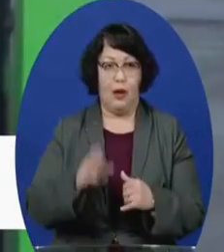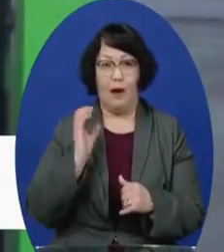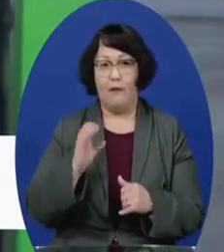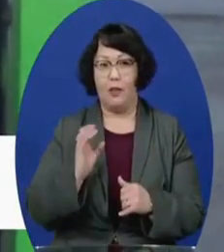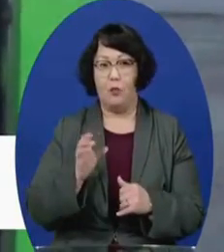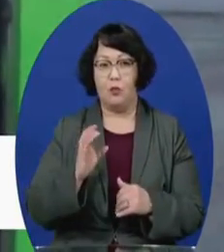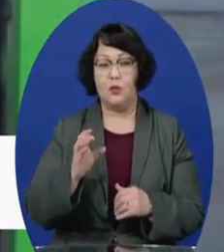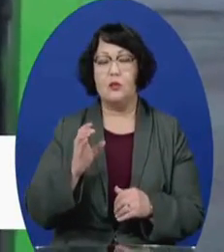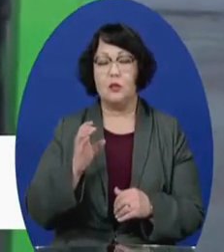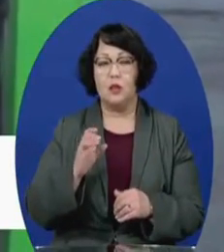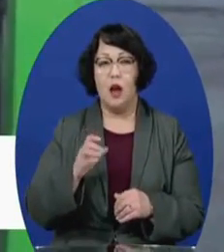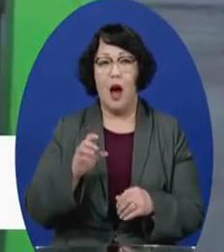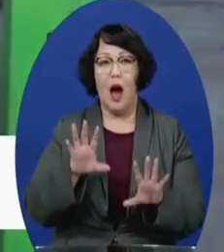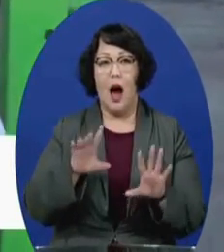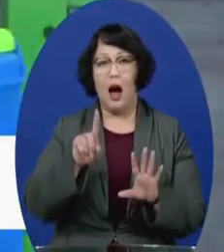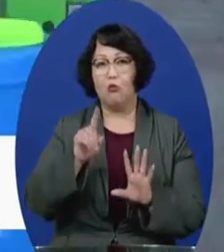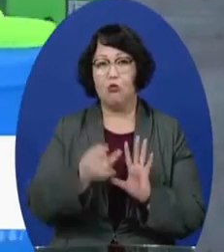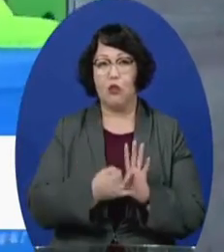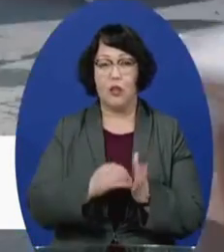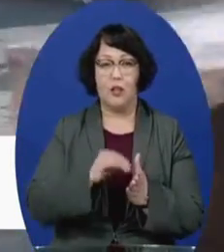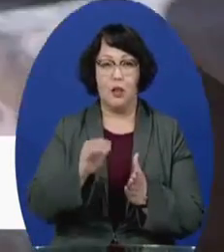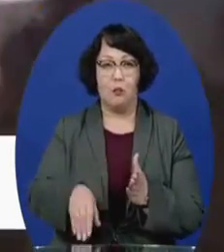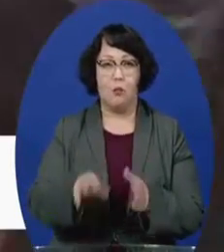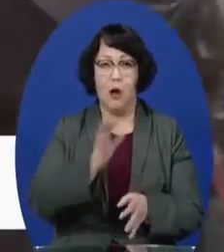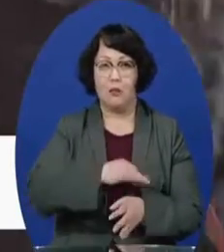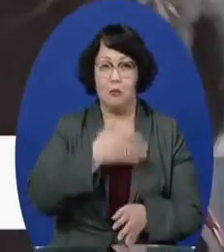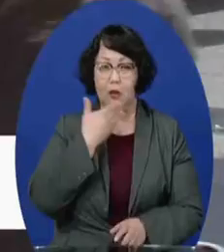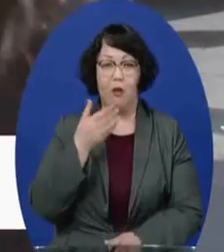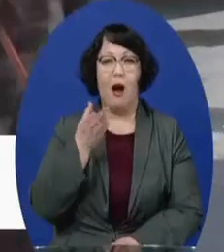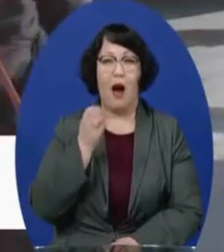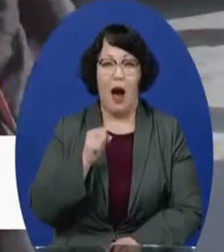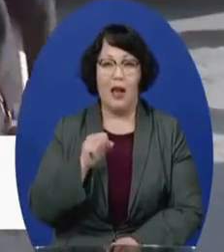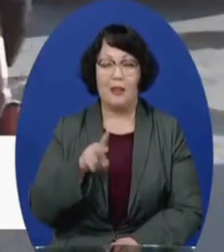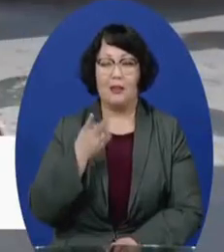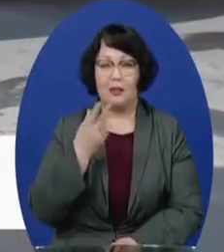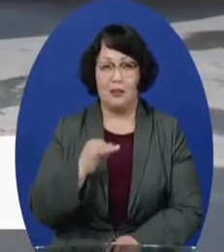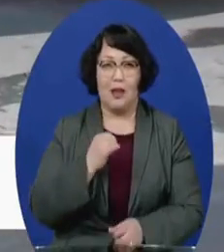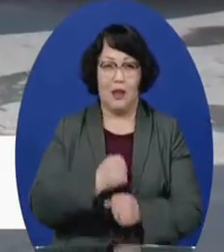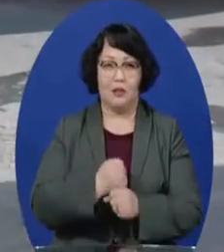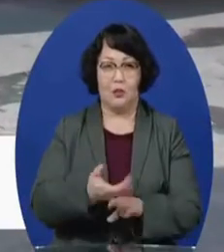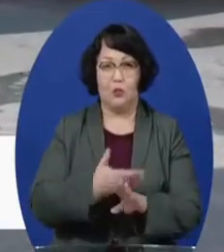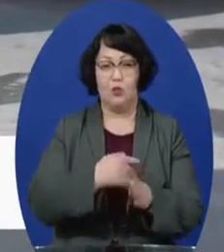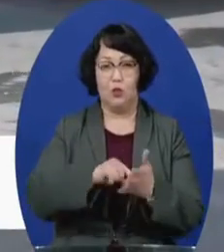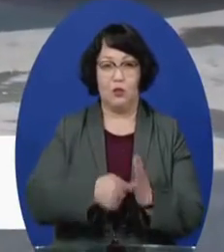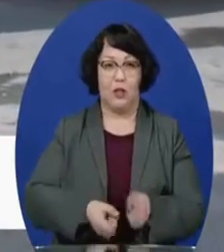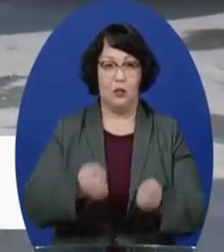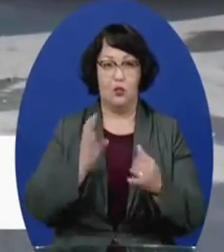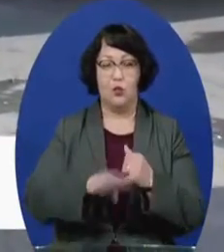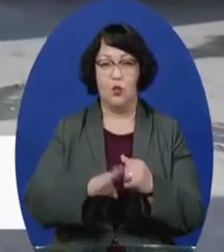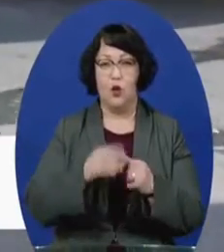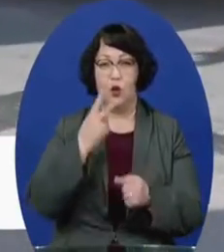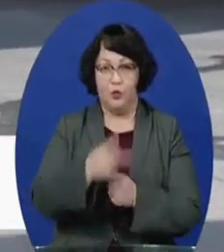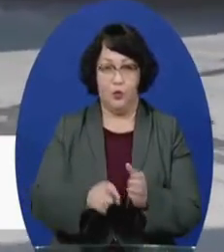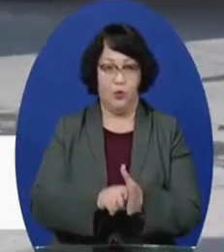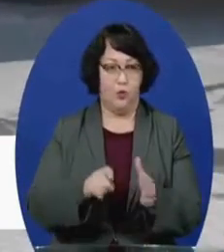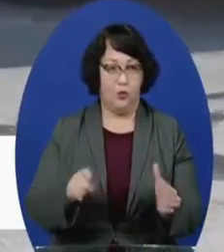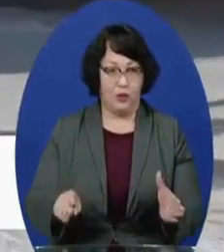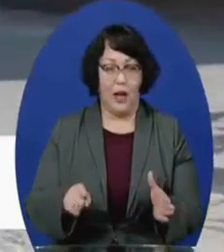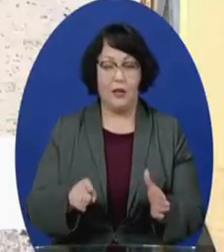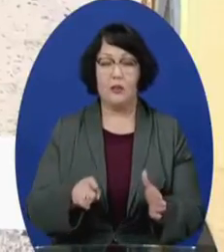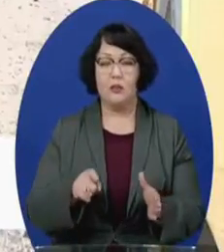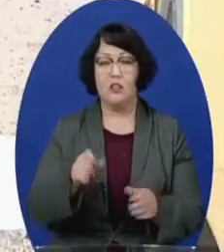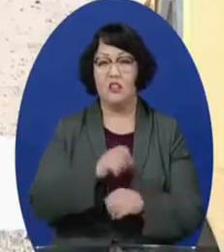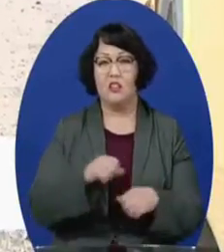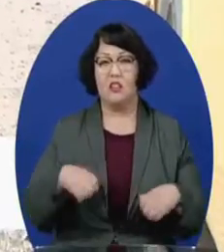нийтийн тээврийн салбар үндсэндээ 17 тэрэм төгрөгийн алдагдал хүлээхээр байна гэсэн урдчилсан тооцоо гарч байна. Сүүлийн 2 жилийн хугацаанд